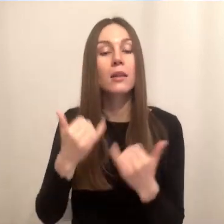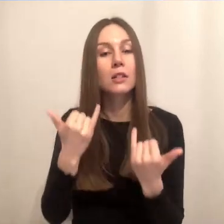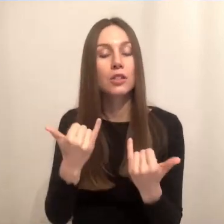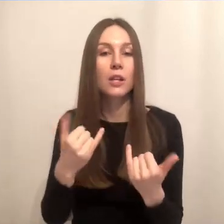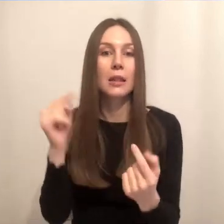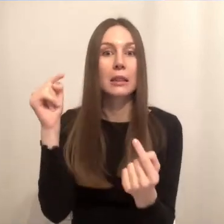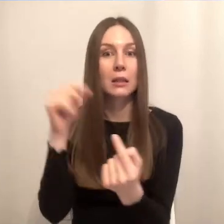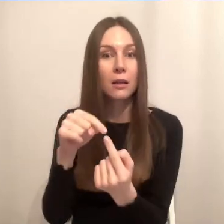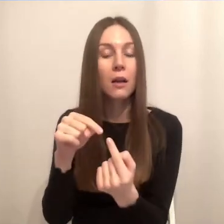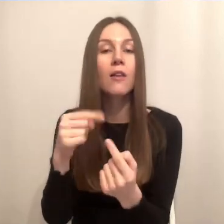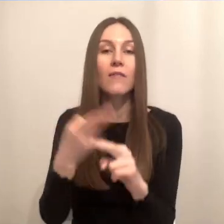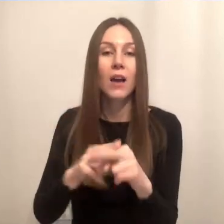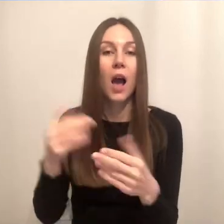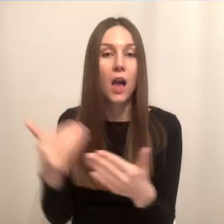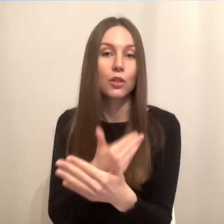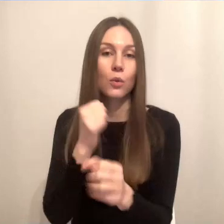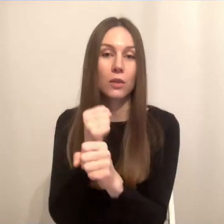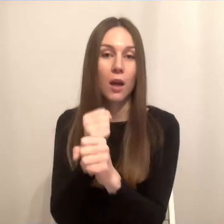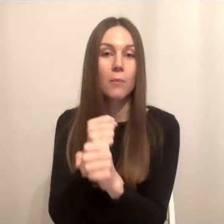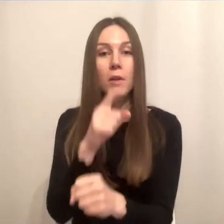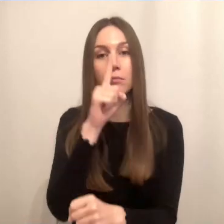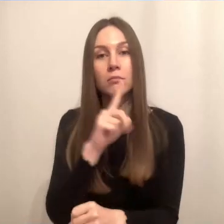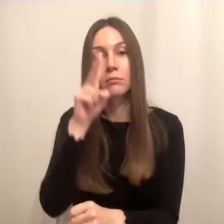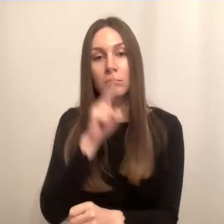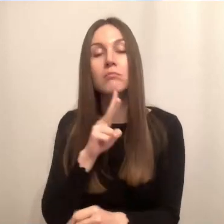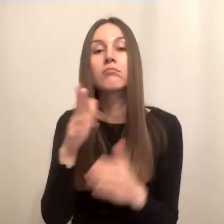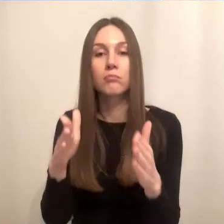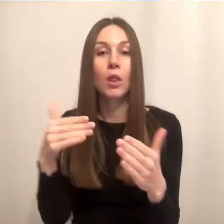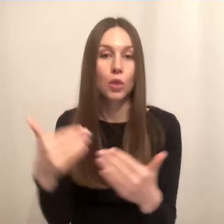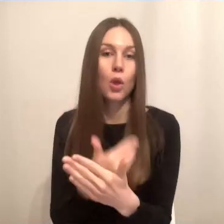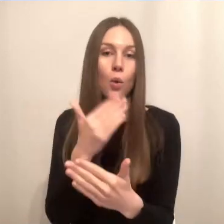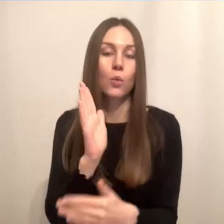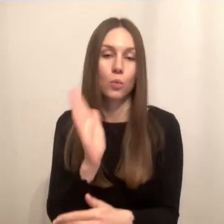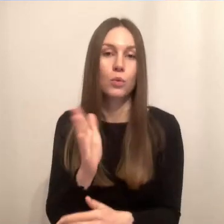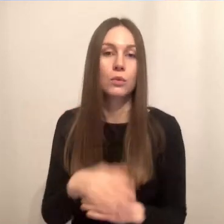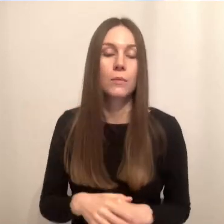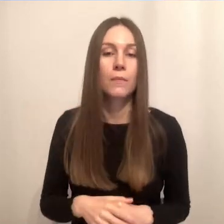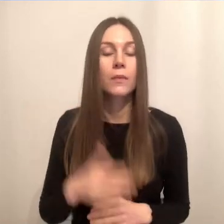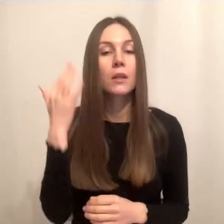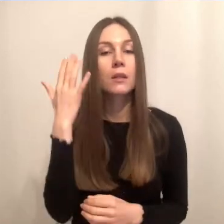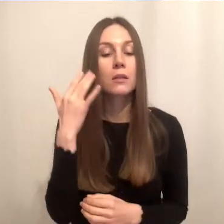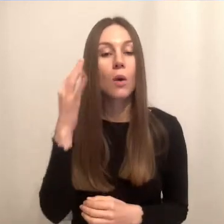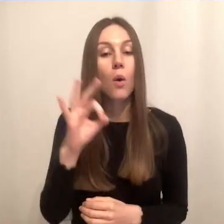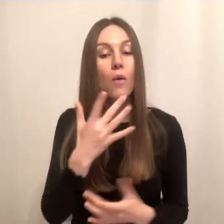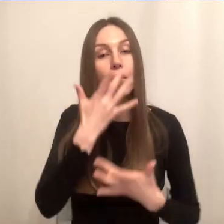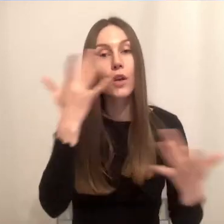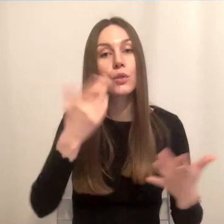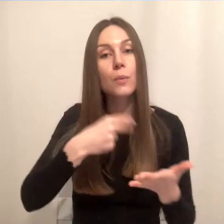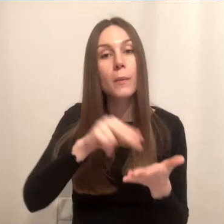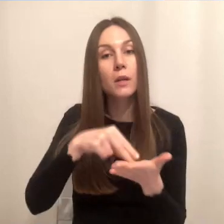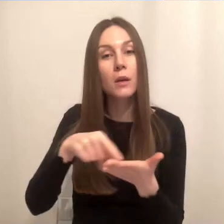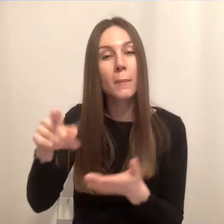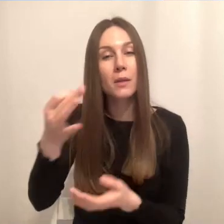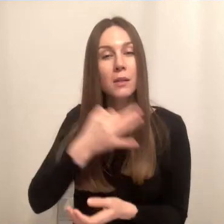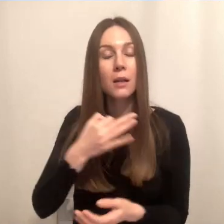yra atnaujinamas ir aš galvoju kelių mėnesių bėgiai, jis jau bus naujas. Ir aš galvoju dėl viešųjų pirkimų, kai jūs sakėte, iki tam